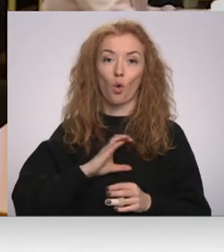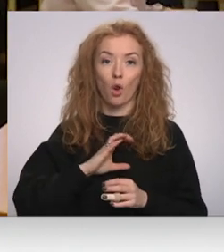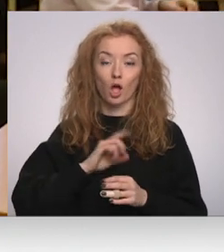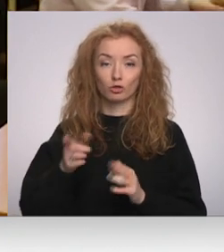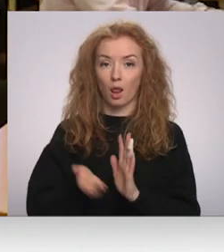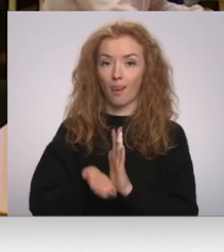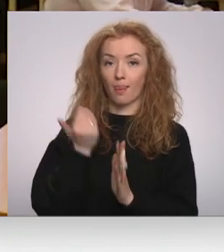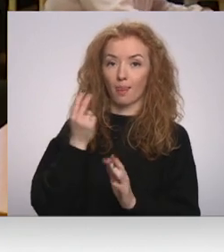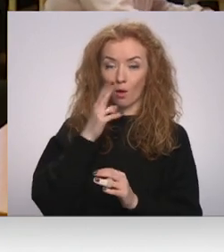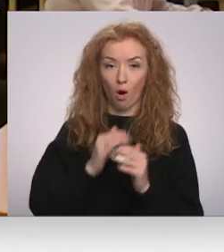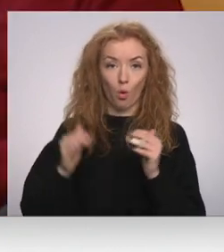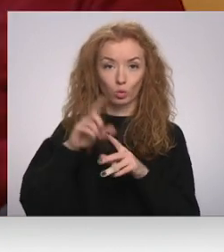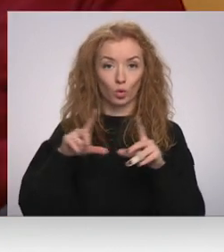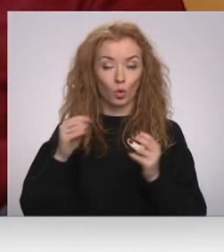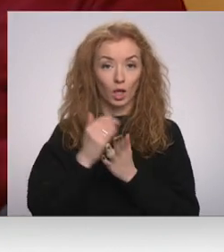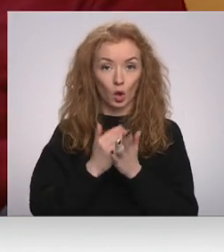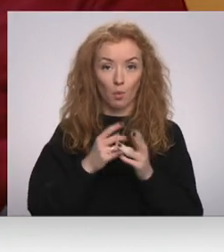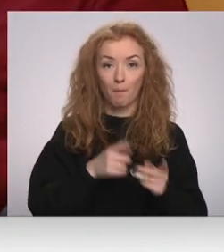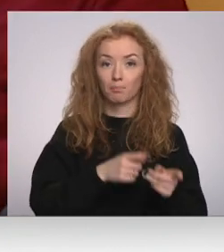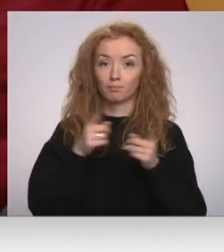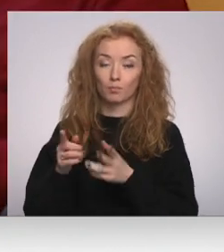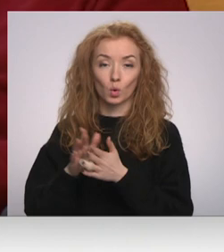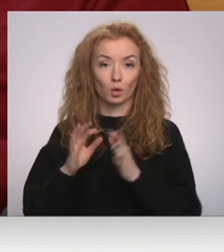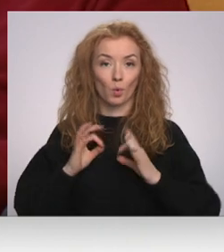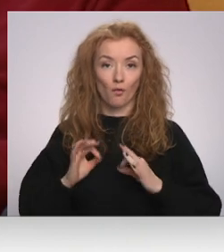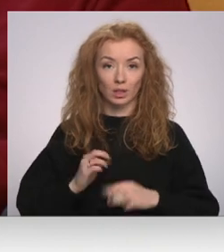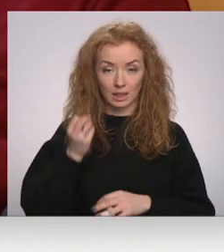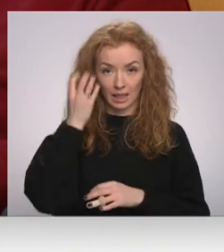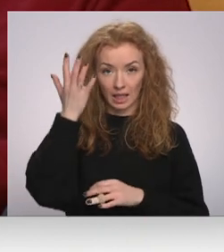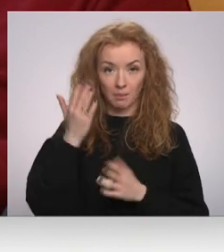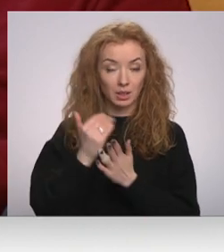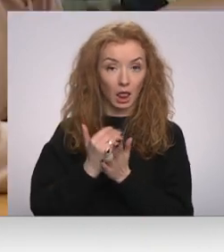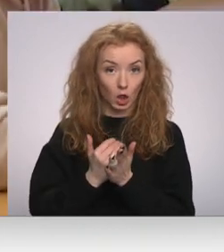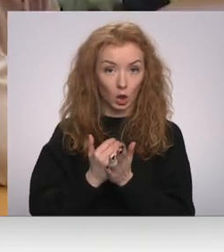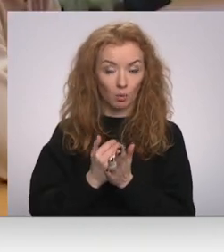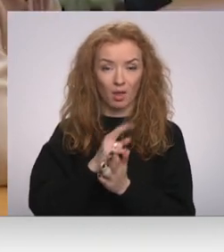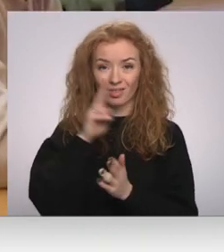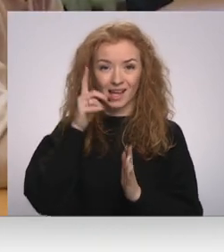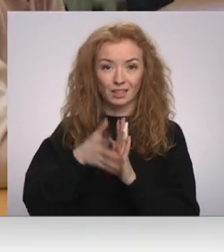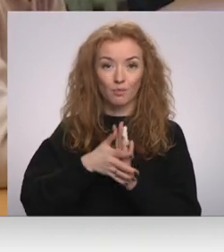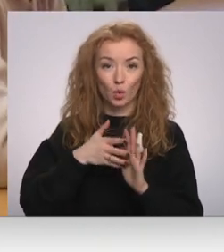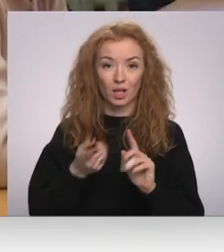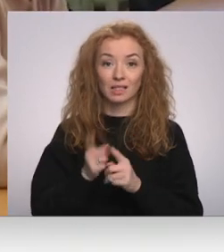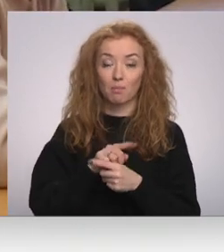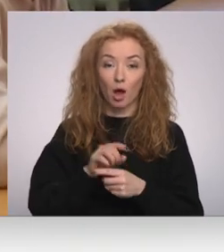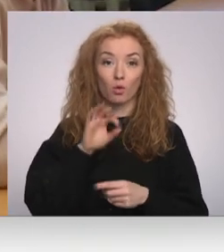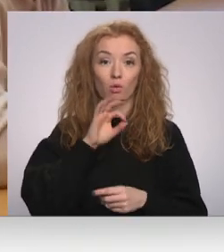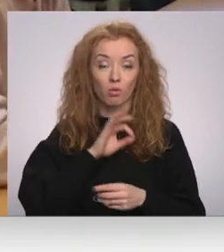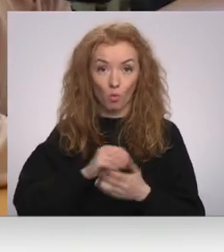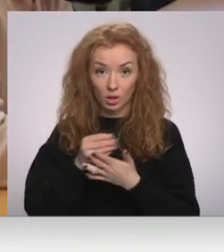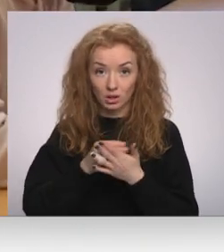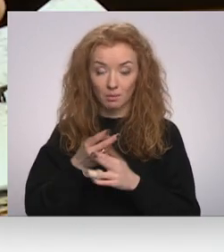izņemt no augstskolu likuma un pārcelt uz profesionālās izglītības likumu. Neizprotot izmaiņu būtību, Jēkabpilī